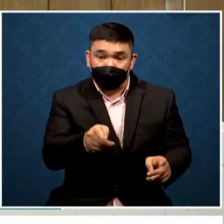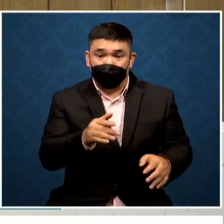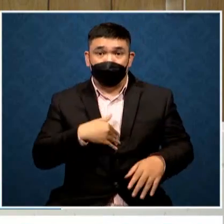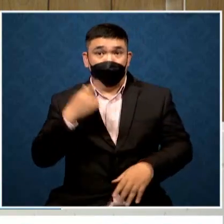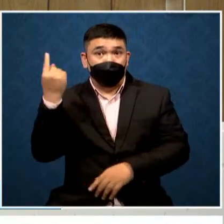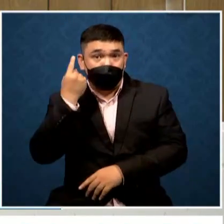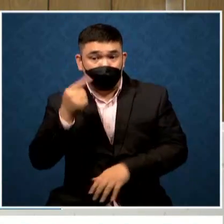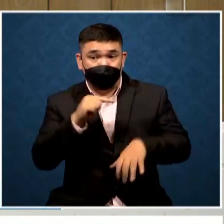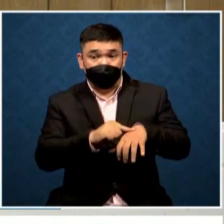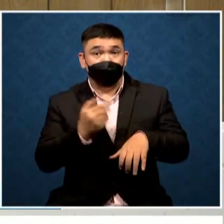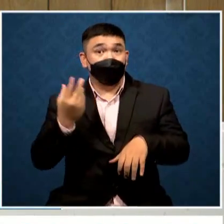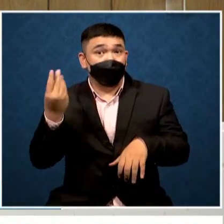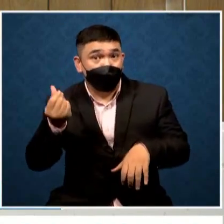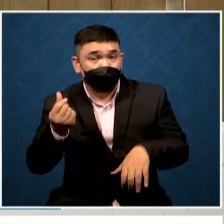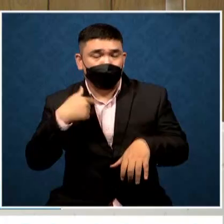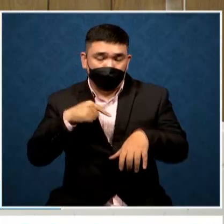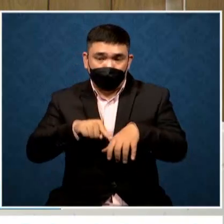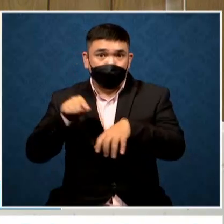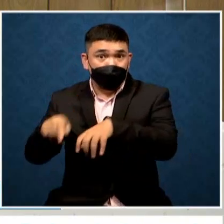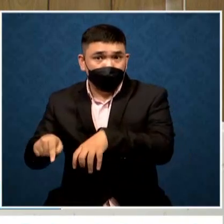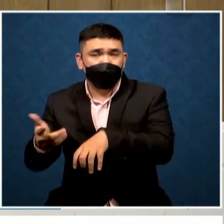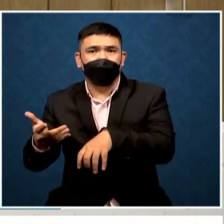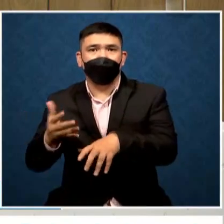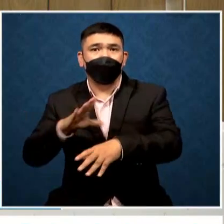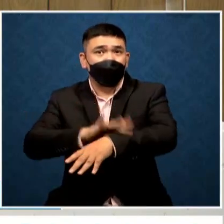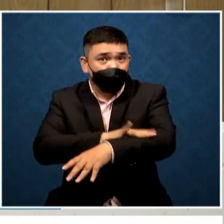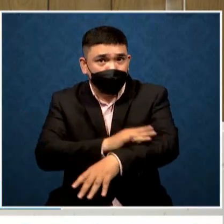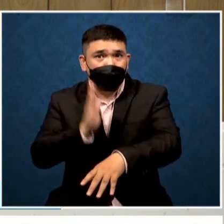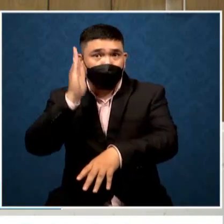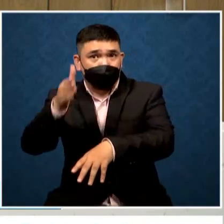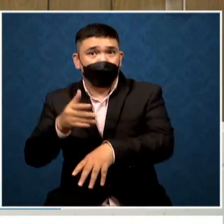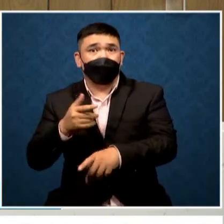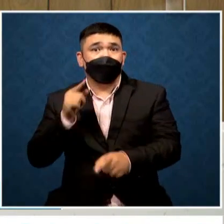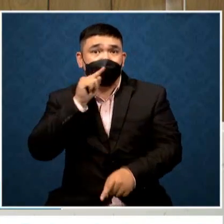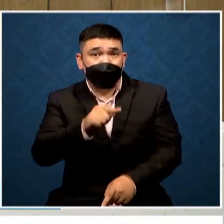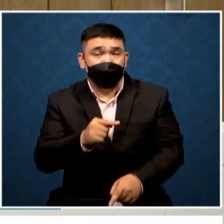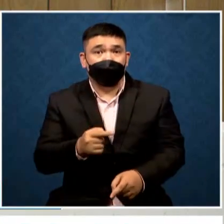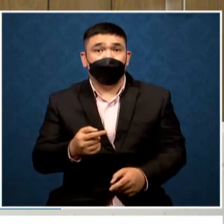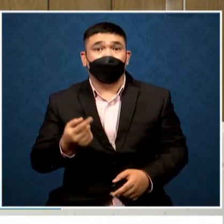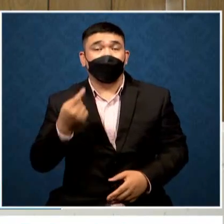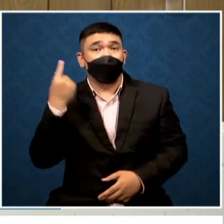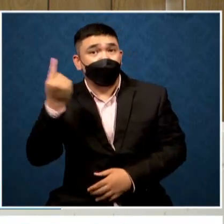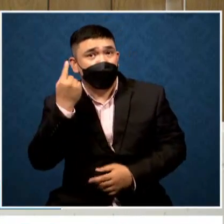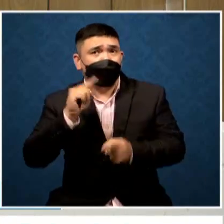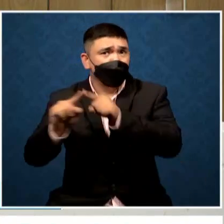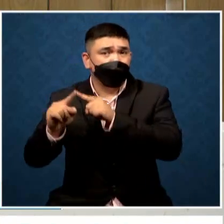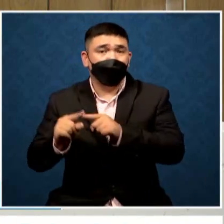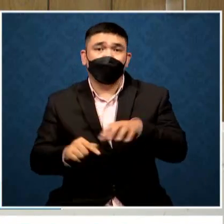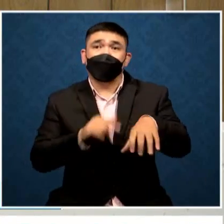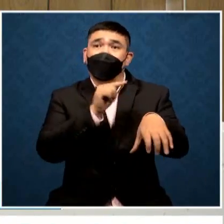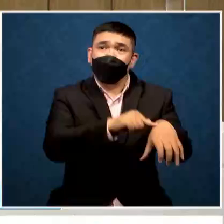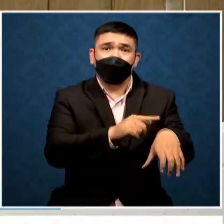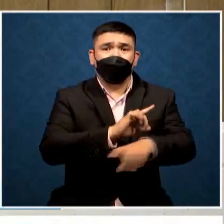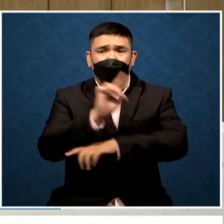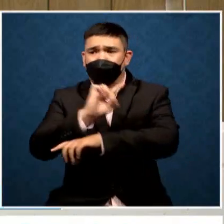นี้สั่งเรื่องสถานบริการวันรุ่งขึ้นสั่งเรื่องสถานนวดวันต่อไปสั่งเรื่องของสถานบันเทิงวันต่อไปสั่งเรื่องไ